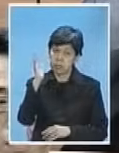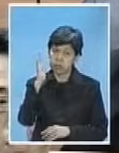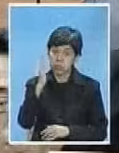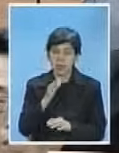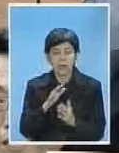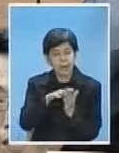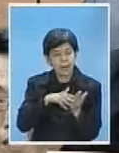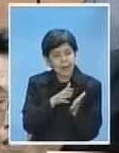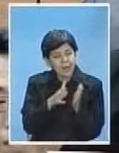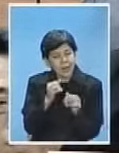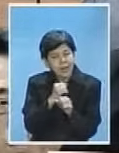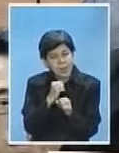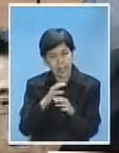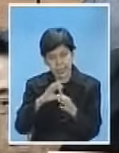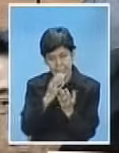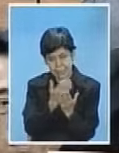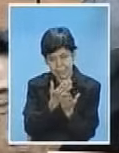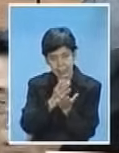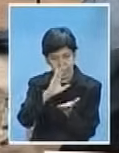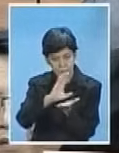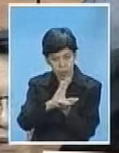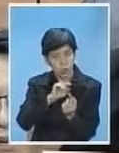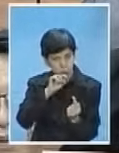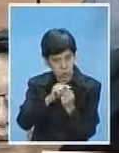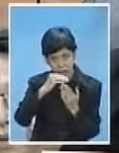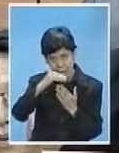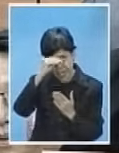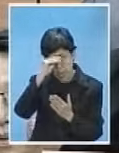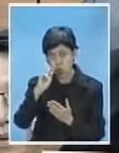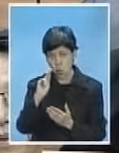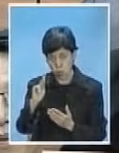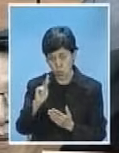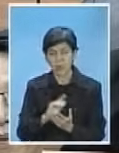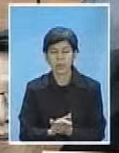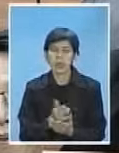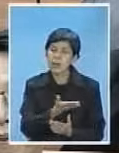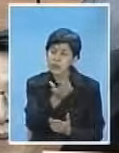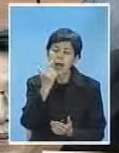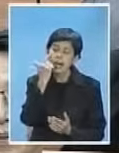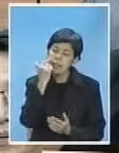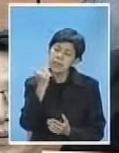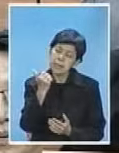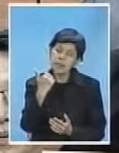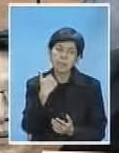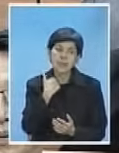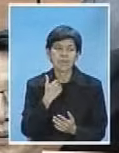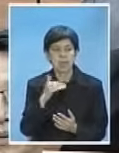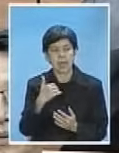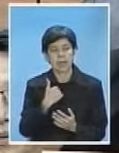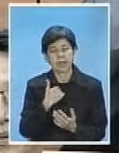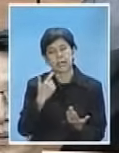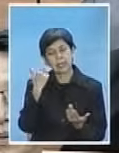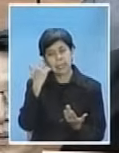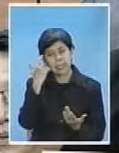าทำนโยบายเรื่องของทุนกู้ยืมเพื่อการศึกษาเนี่ยท่านก็คงหวังดีแต่ว่าอาจจะแน